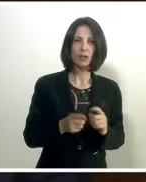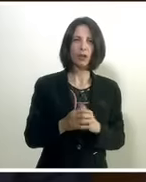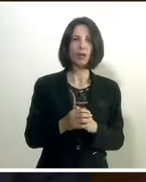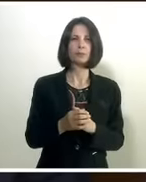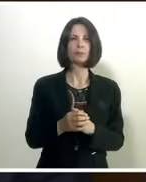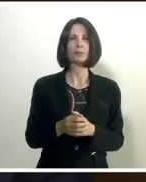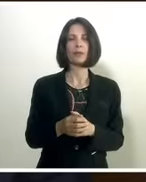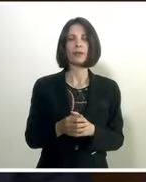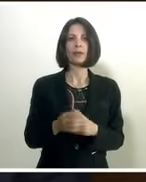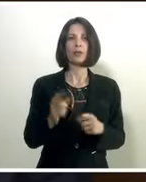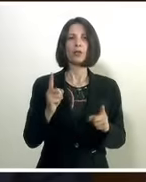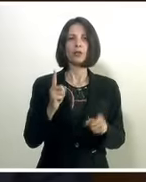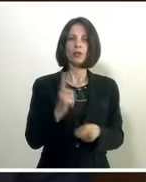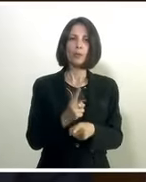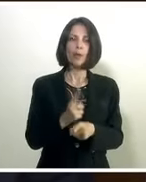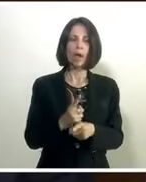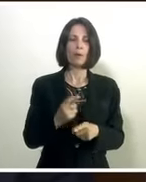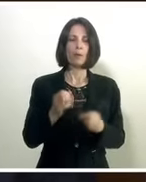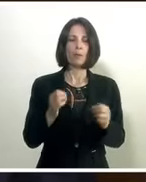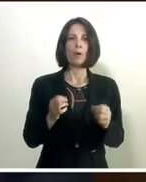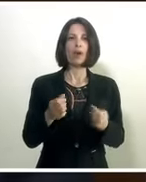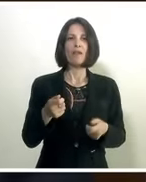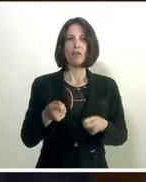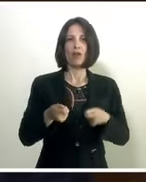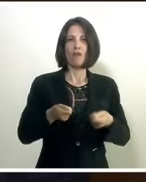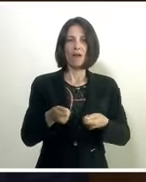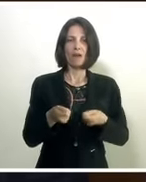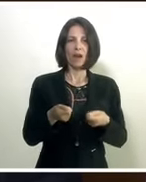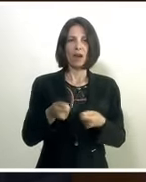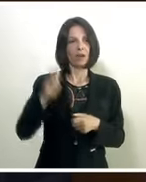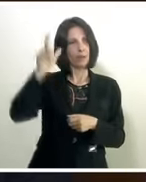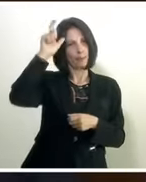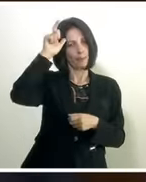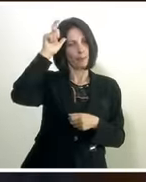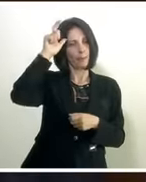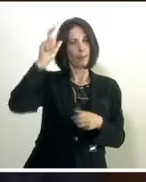governabilità del paese e la Tenuta del regime Democratico